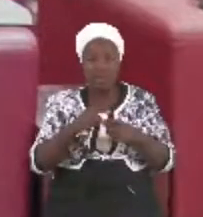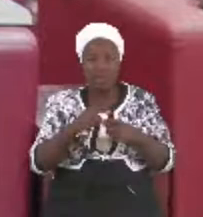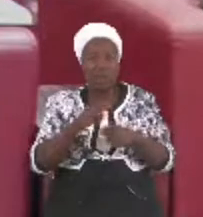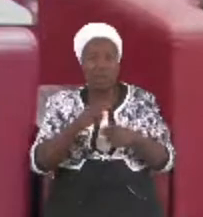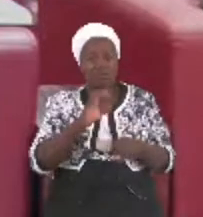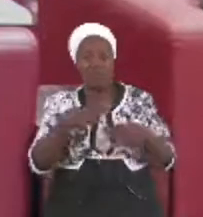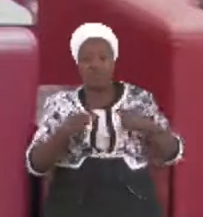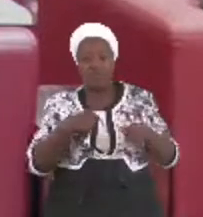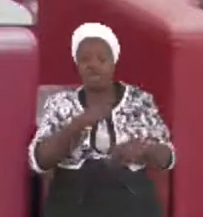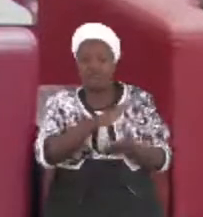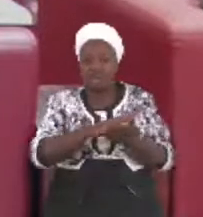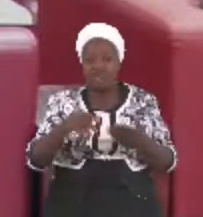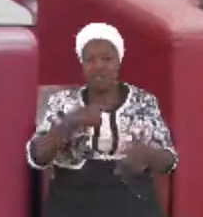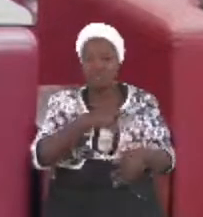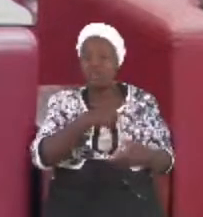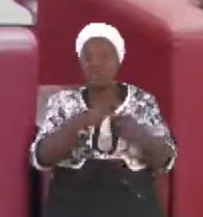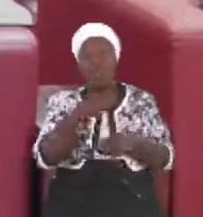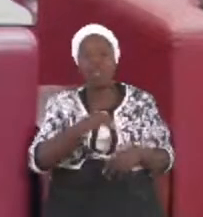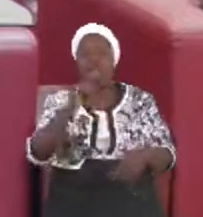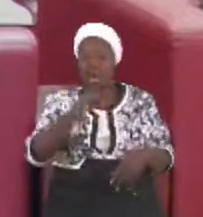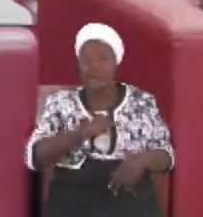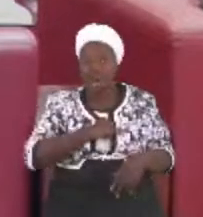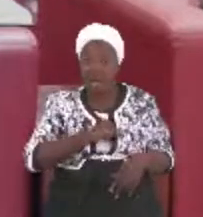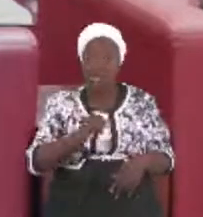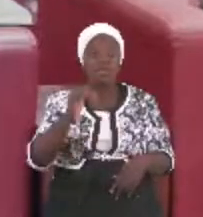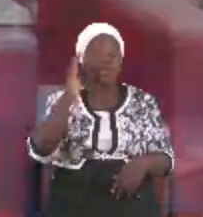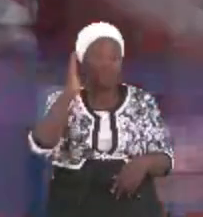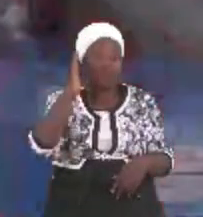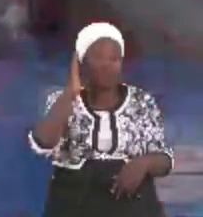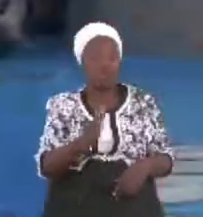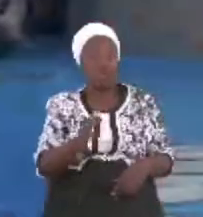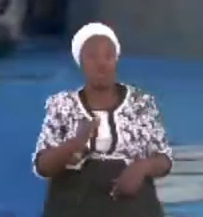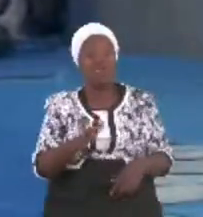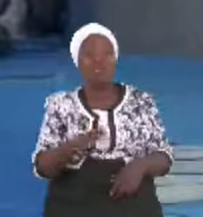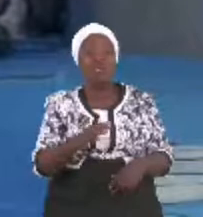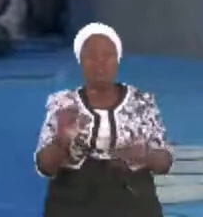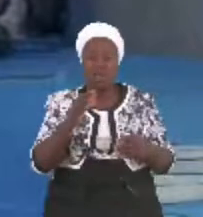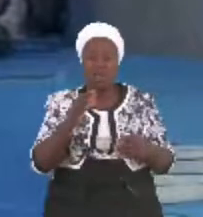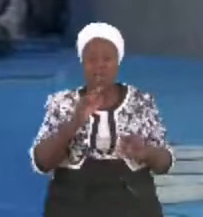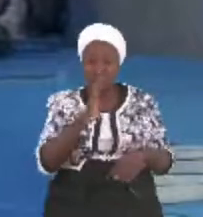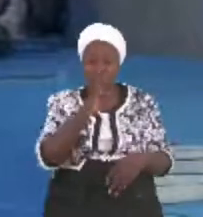purifier, et dis, je le veux, sois purifié. Et